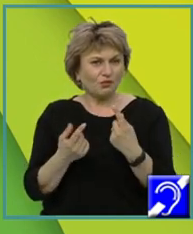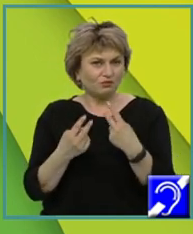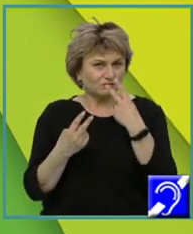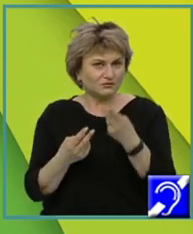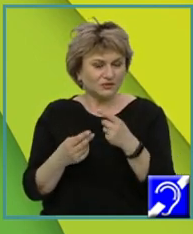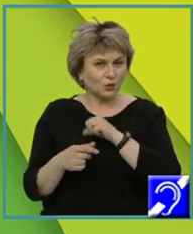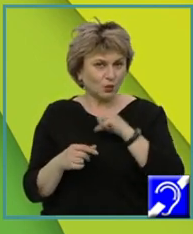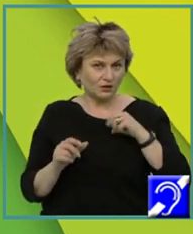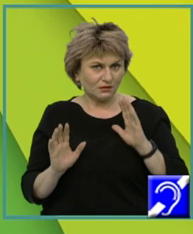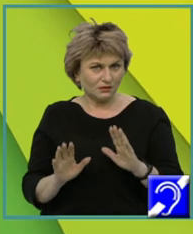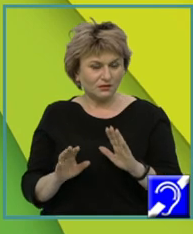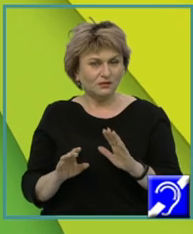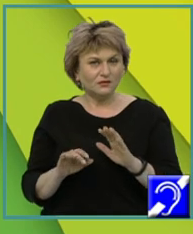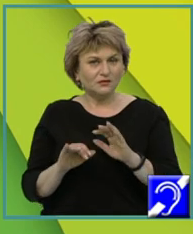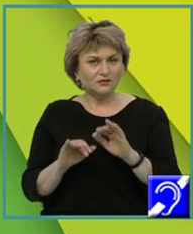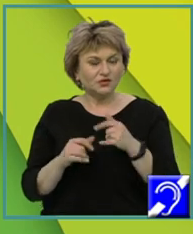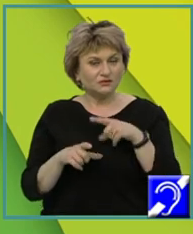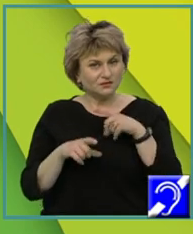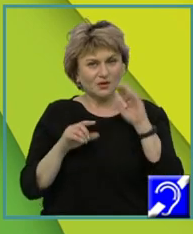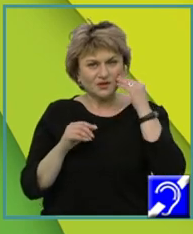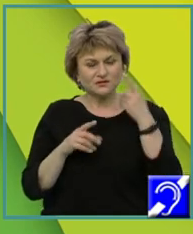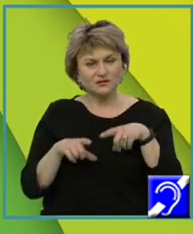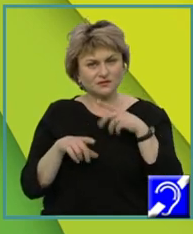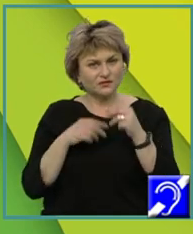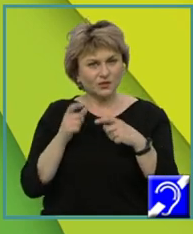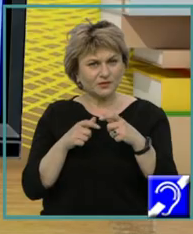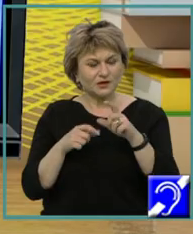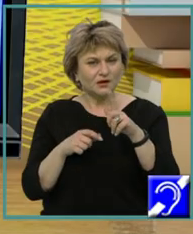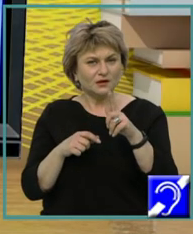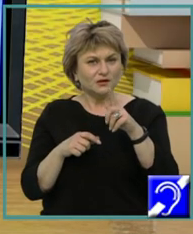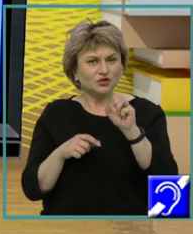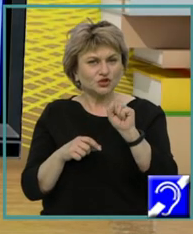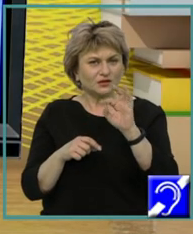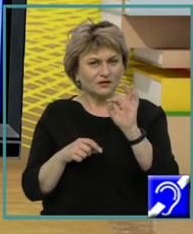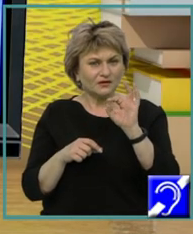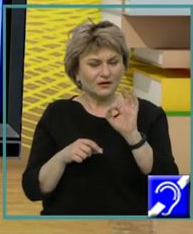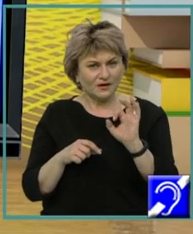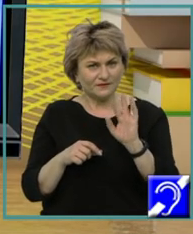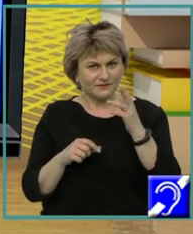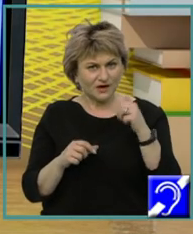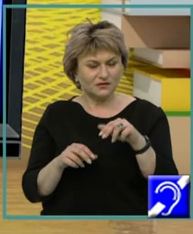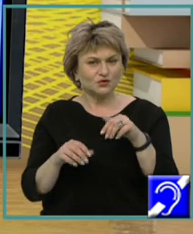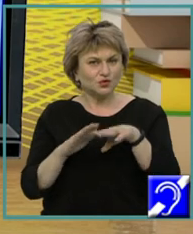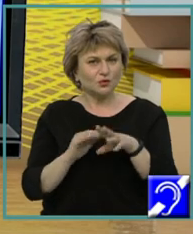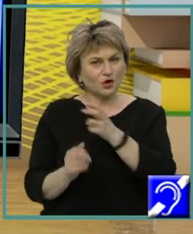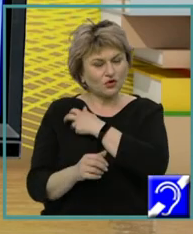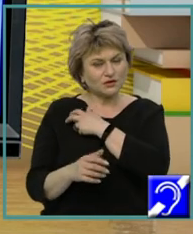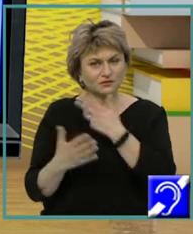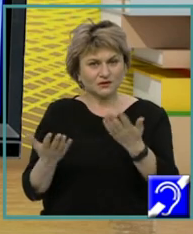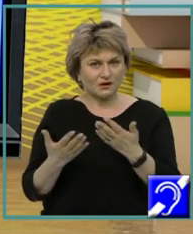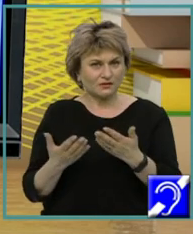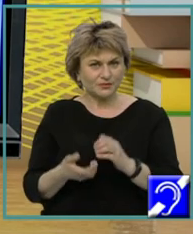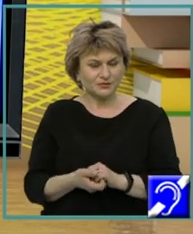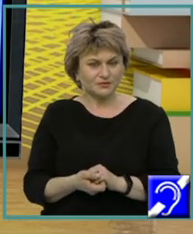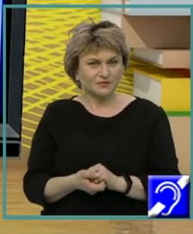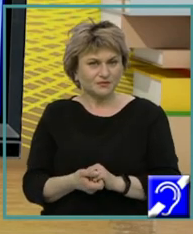unică Amintiți vă că e vorba despre Ștefan gheorghidiu da sublocotenentul care își